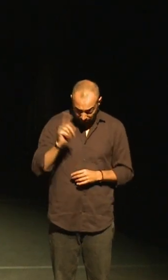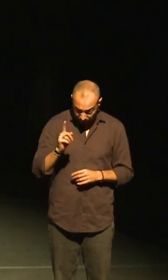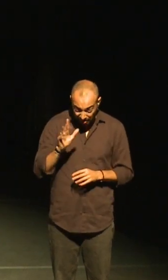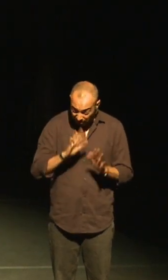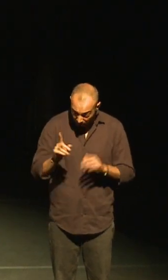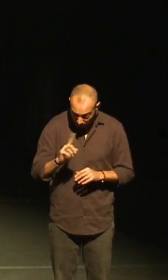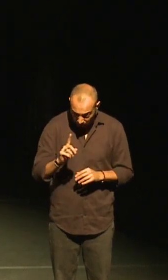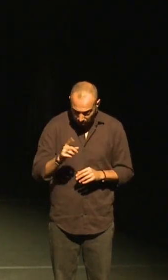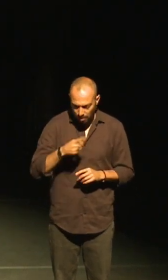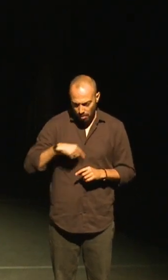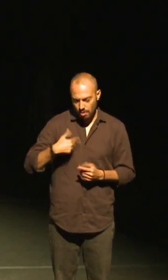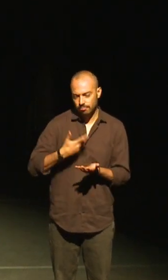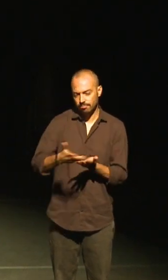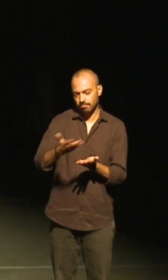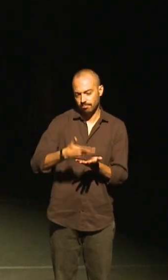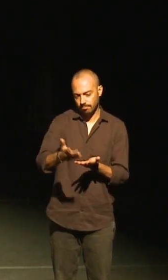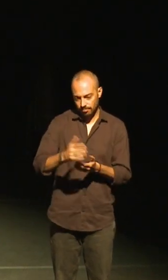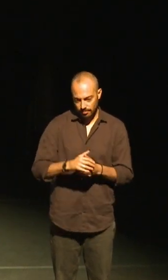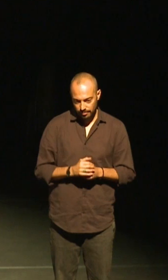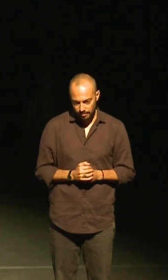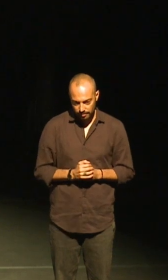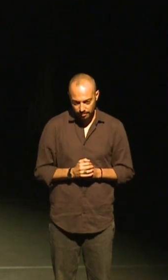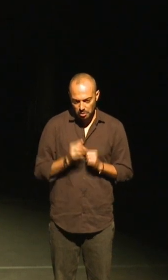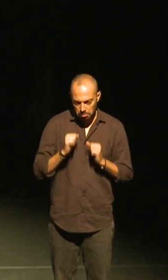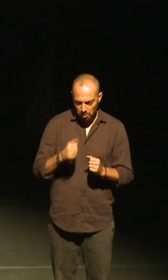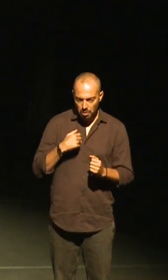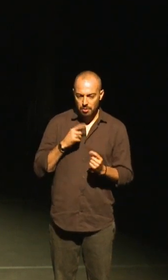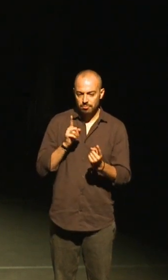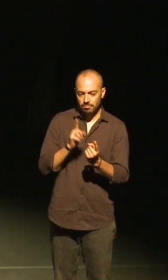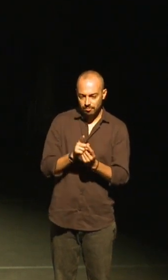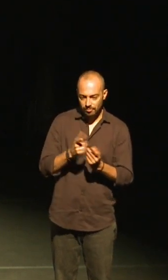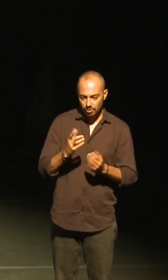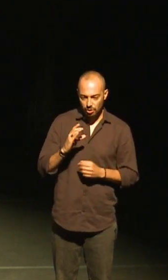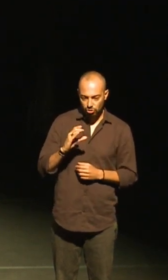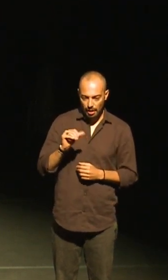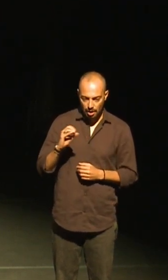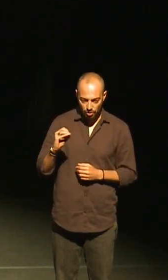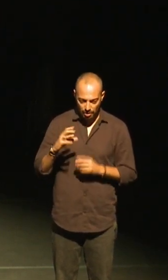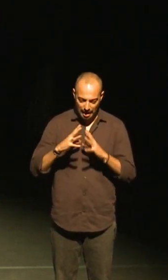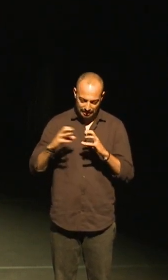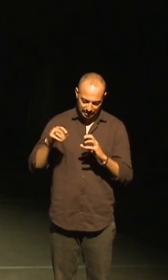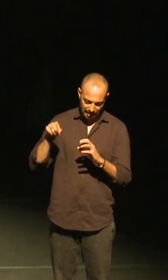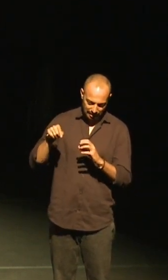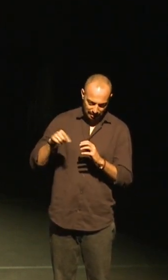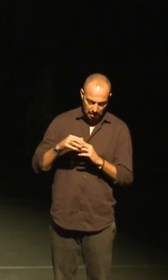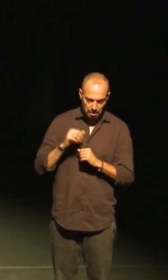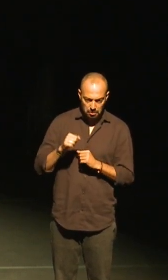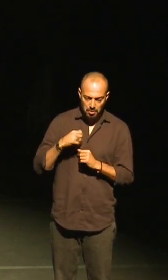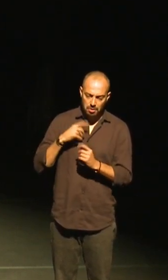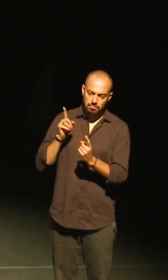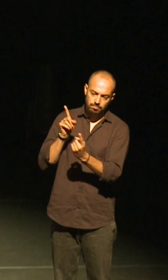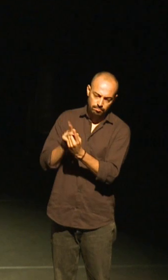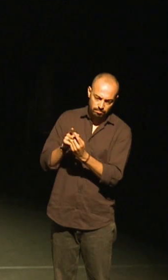il CEO di un'azienda che mi dice però guardi sopra anche qua da noi non ci sono gay lesbiche È un'azienda di